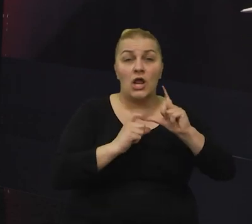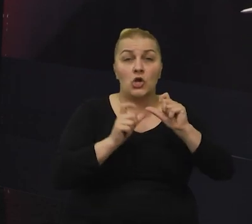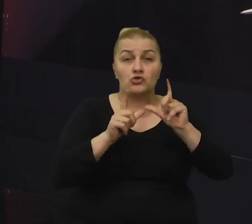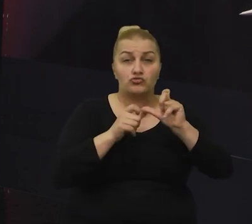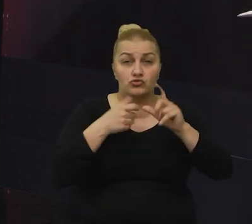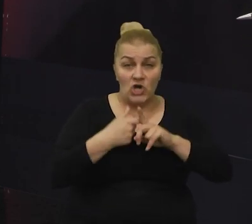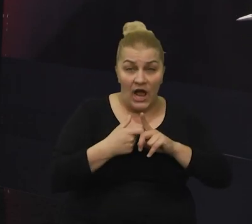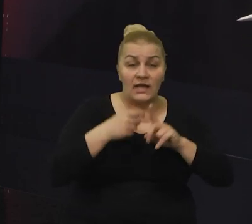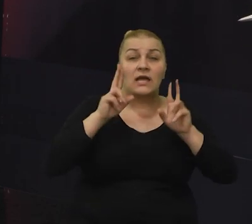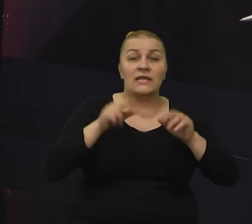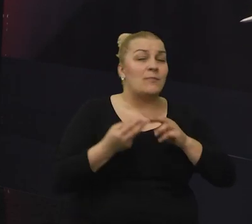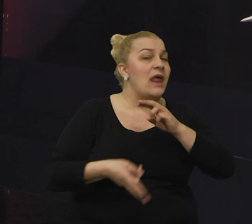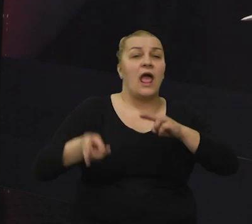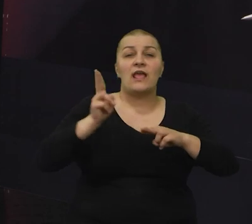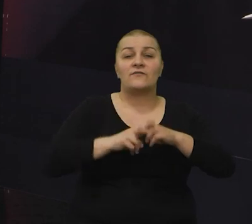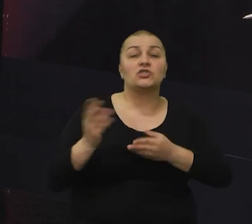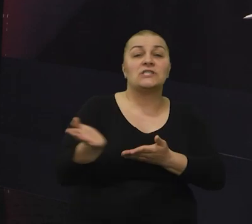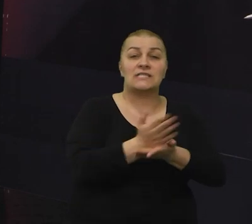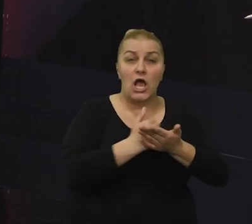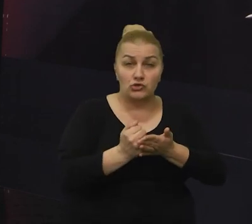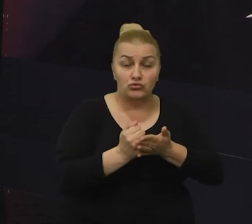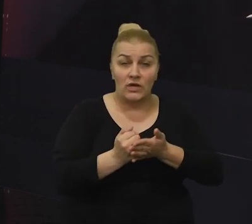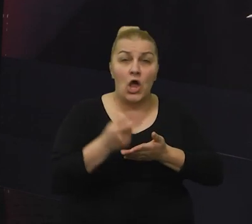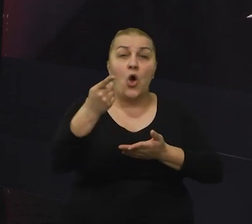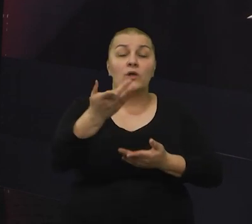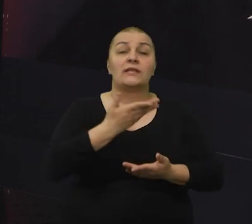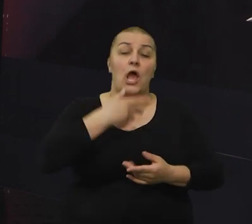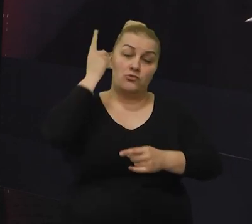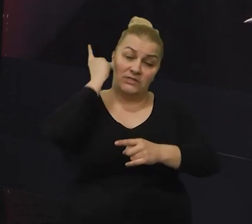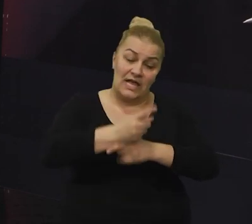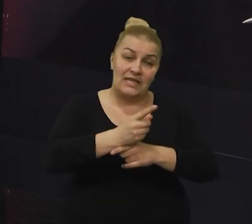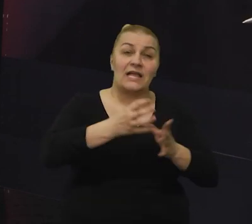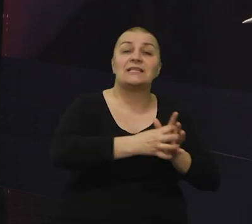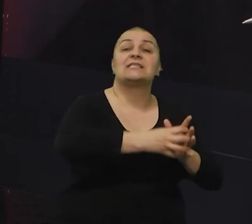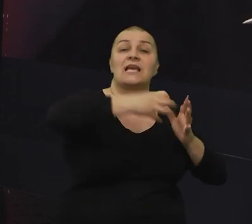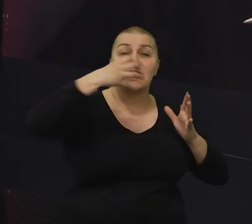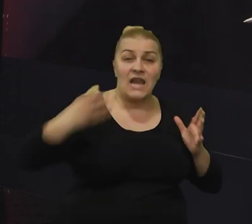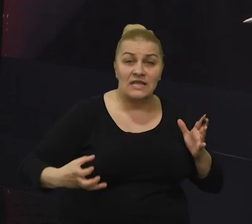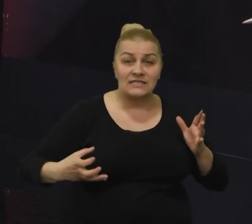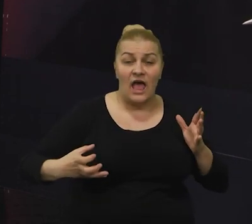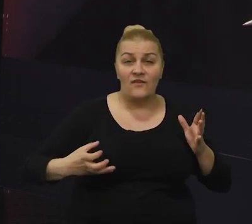Šušak ima najveće zasluge i on je dao zadatak da se nastavlja